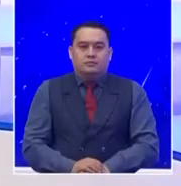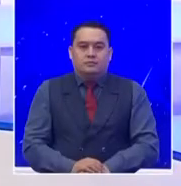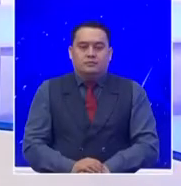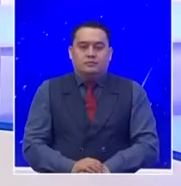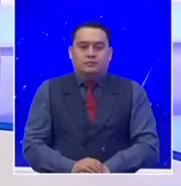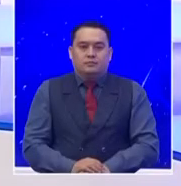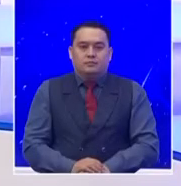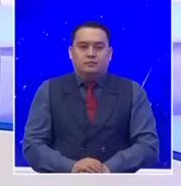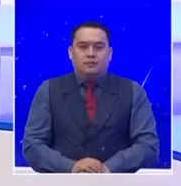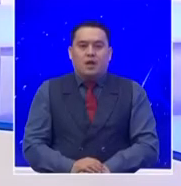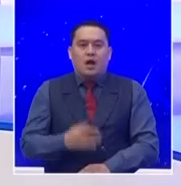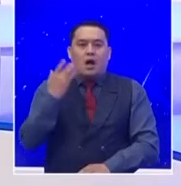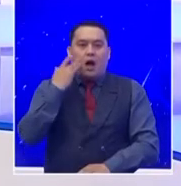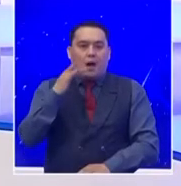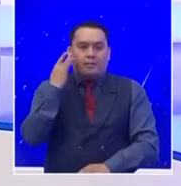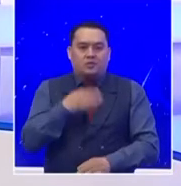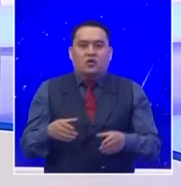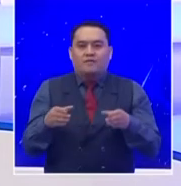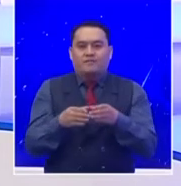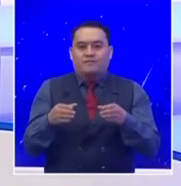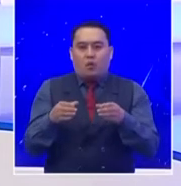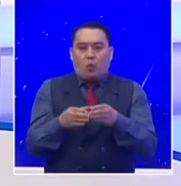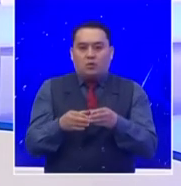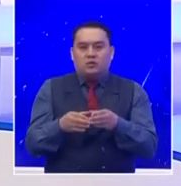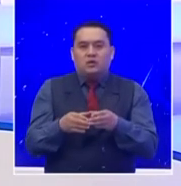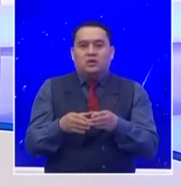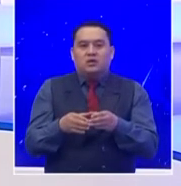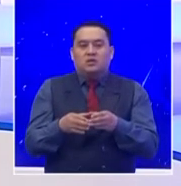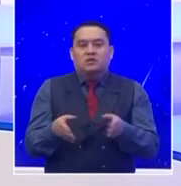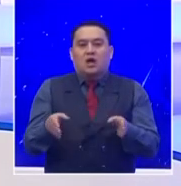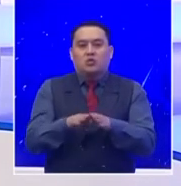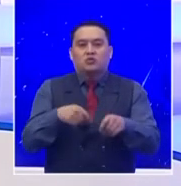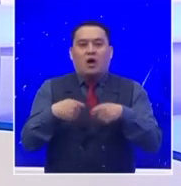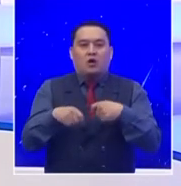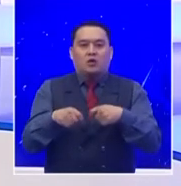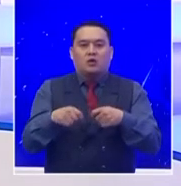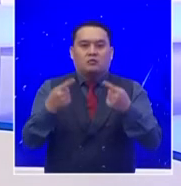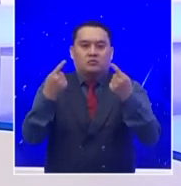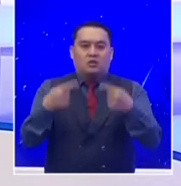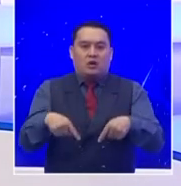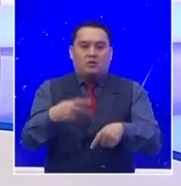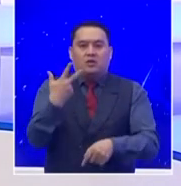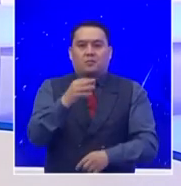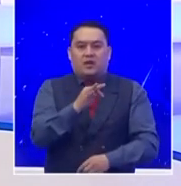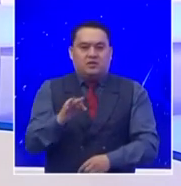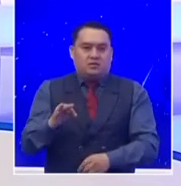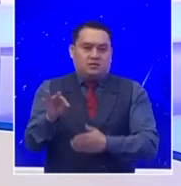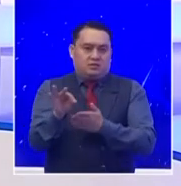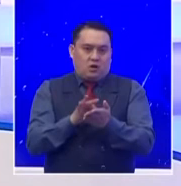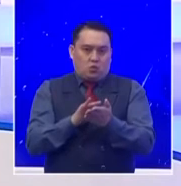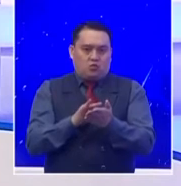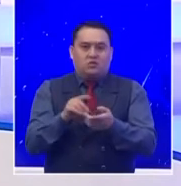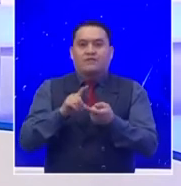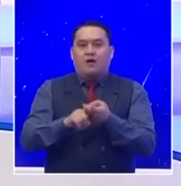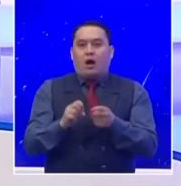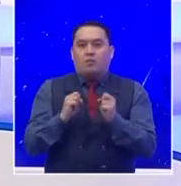Биржи продолжают лихорадить. Ведущие американские фондовые индексы на закрытии торгов резко падают более чем на 3%. Это